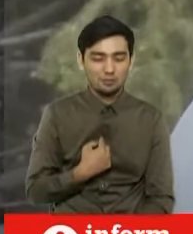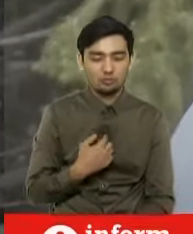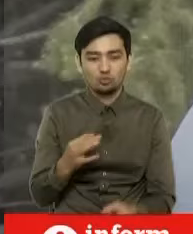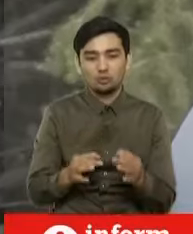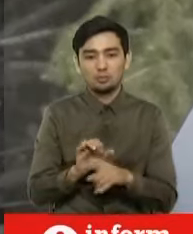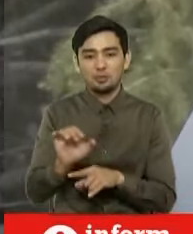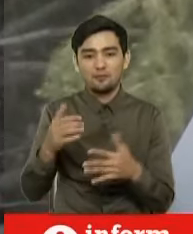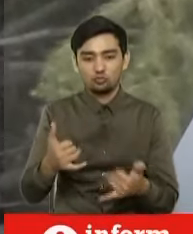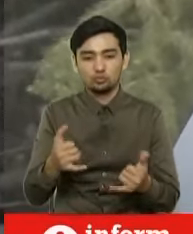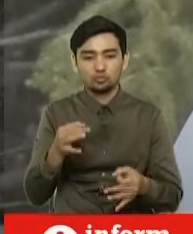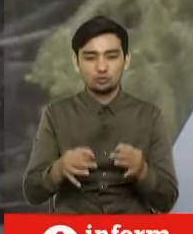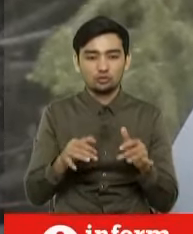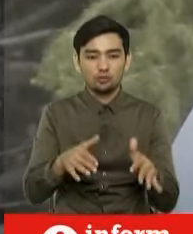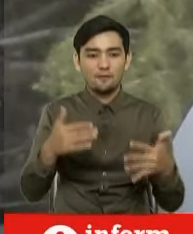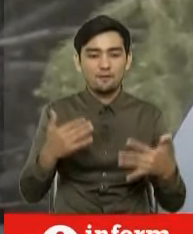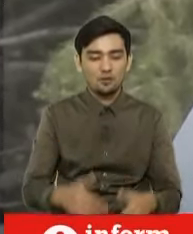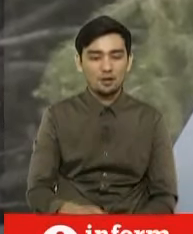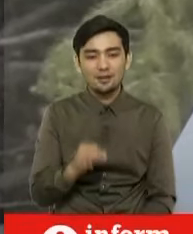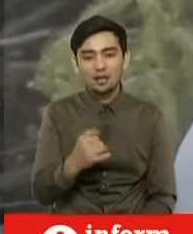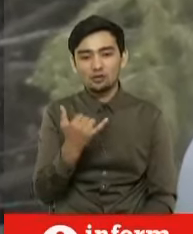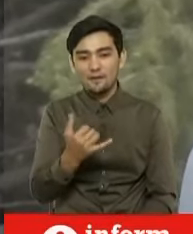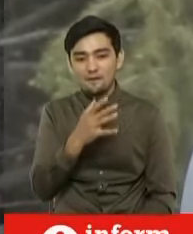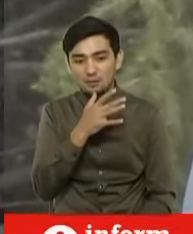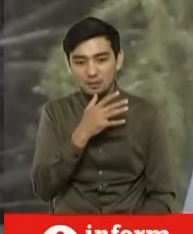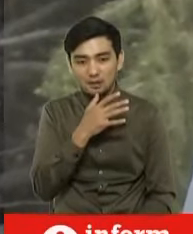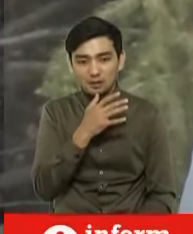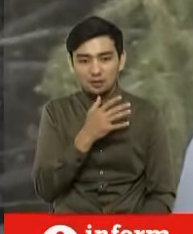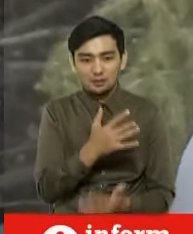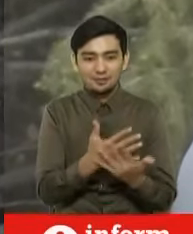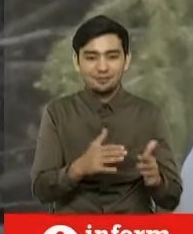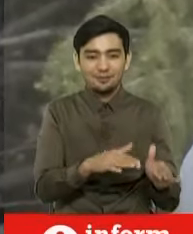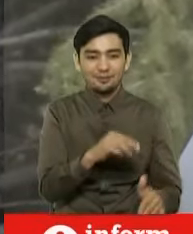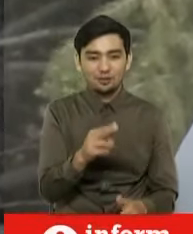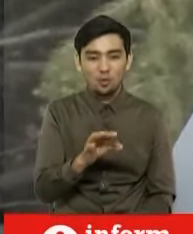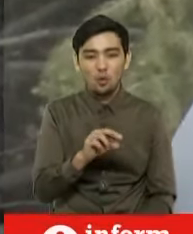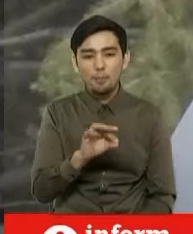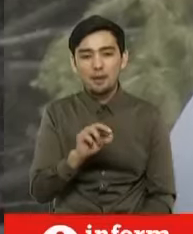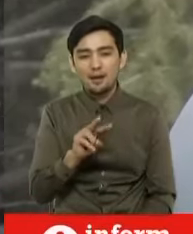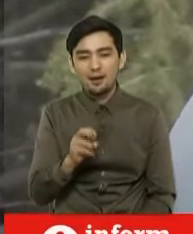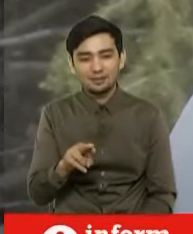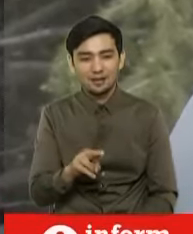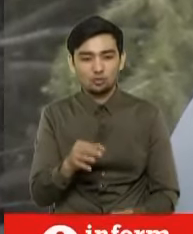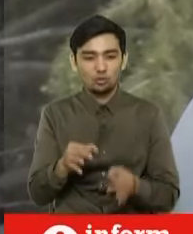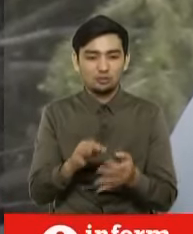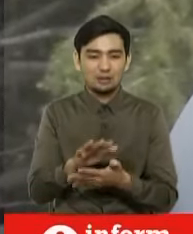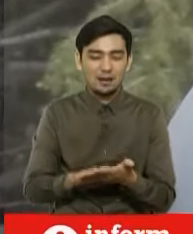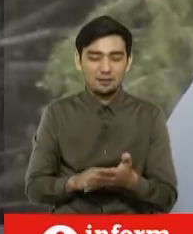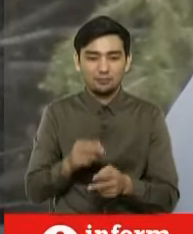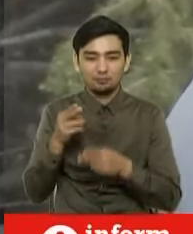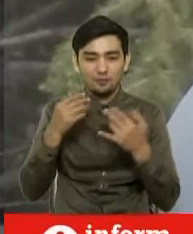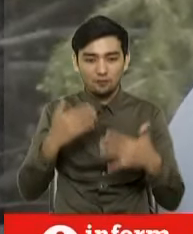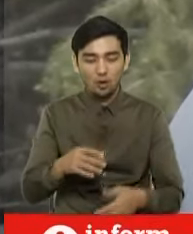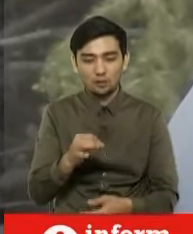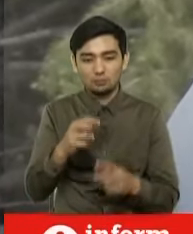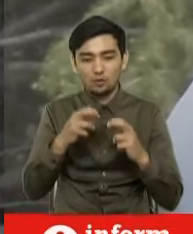сот қазіргі таңда шешімін қабылдады. Және де қазіргі таңда бірнеше балабақша апелляциялық шағым жасаған болатын, сол апелляциялық шағым қаралуда.